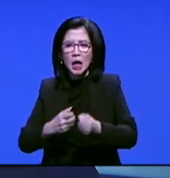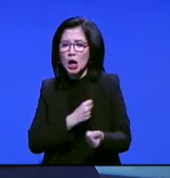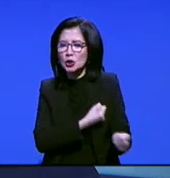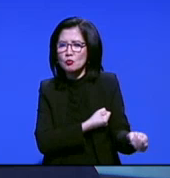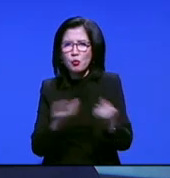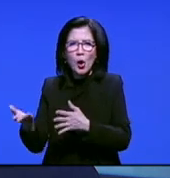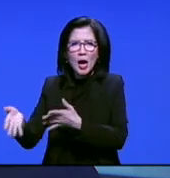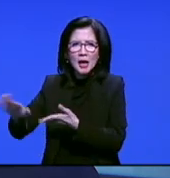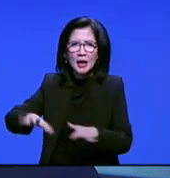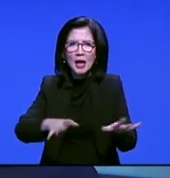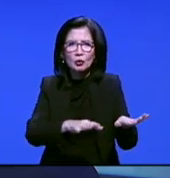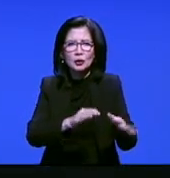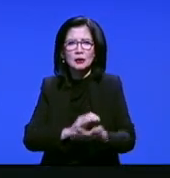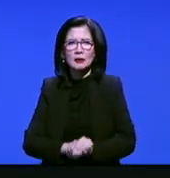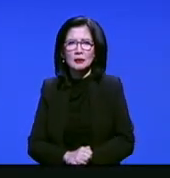laut untuk menghilangkan jejak.